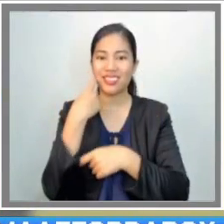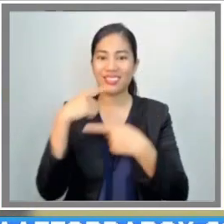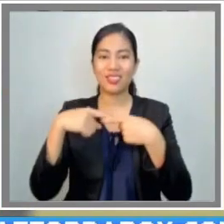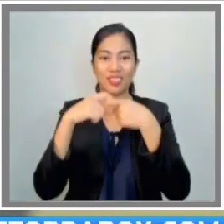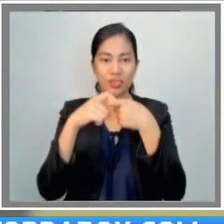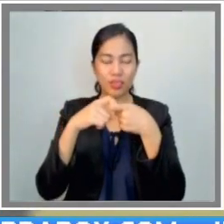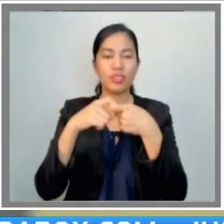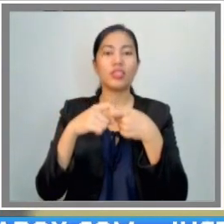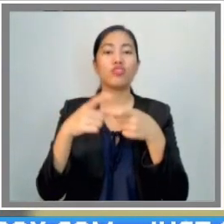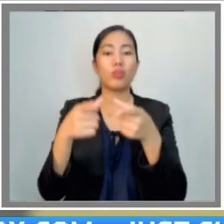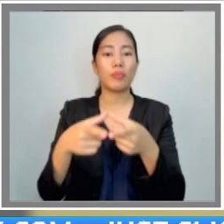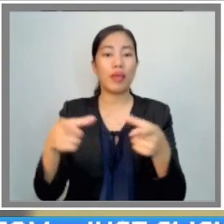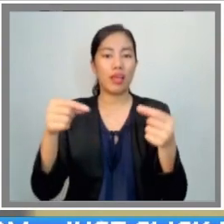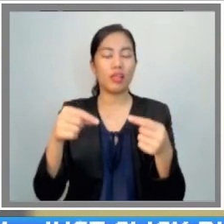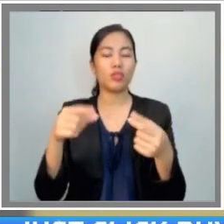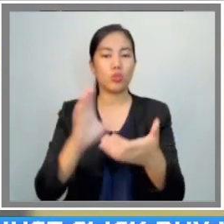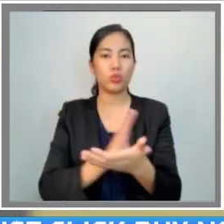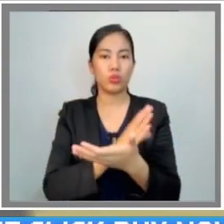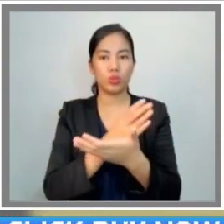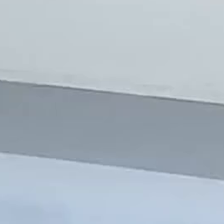Japan.